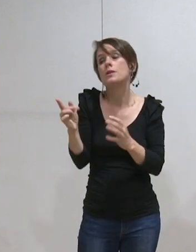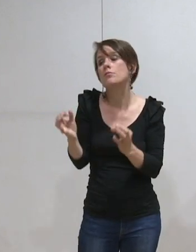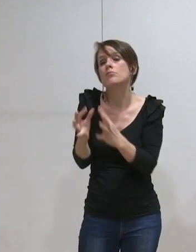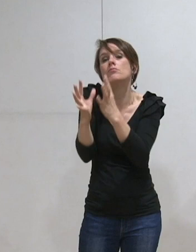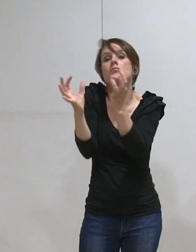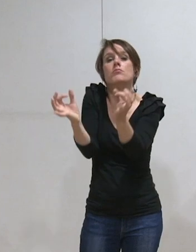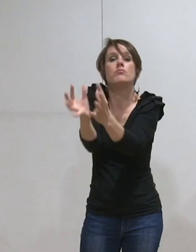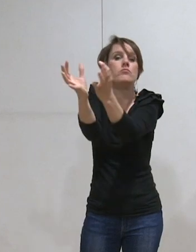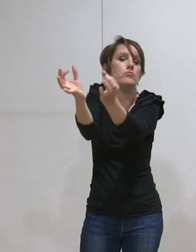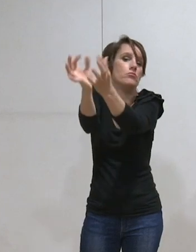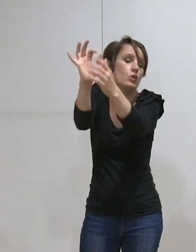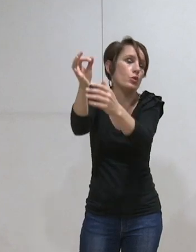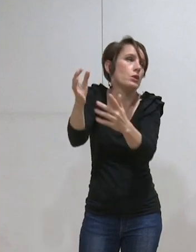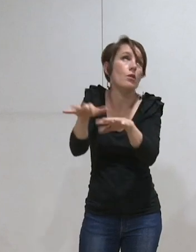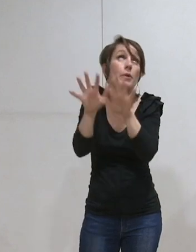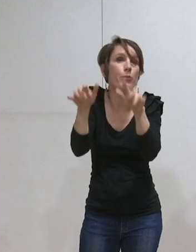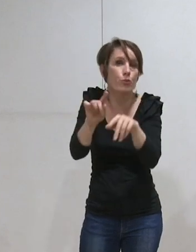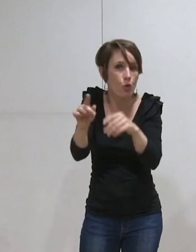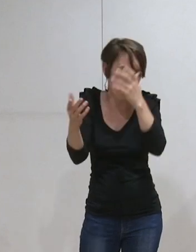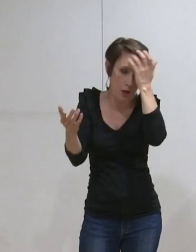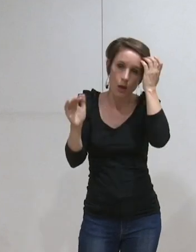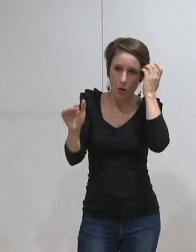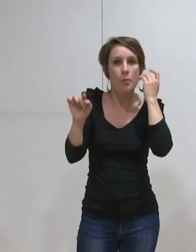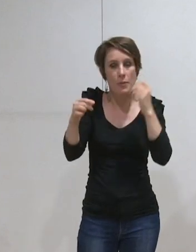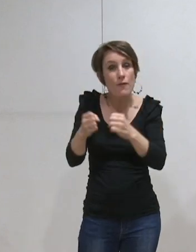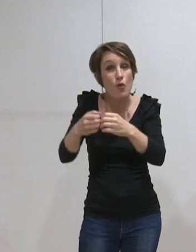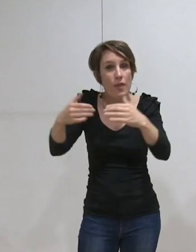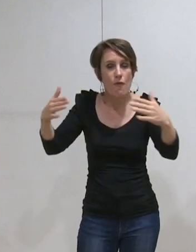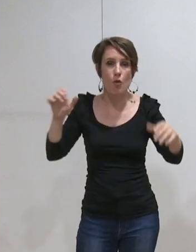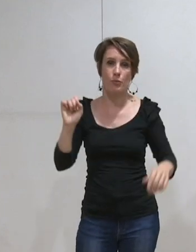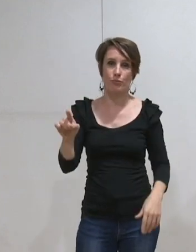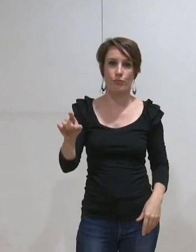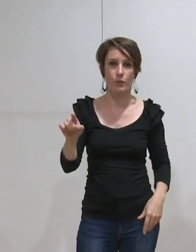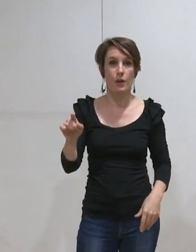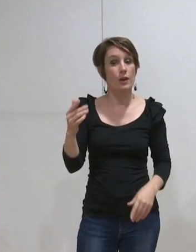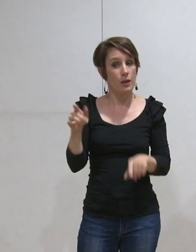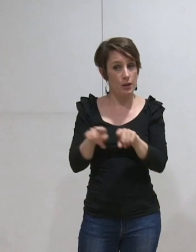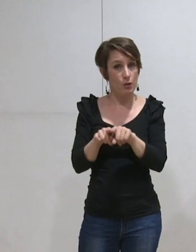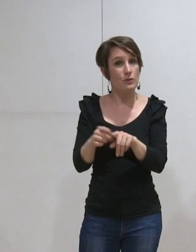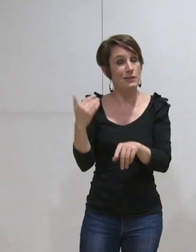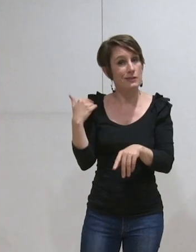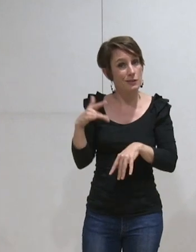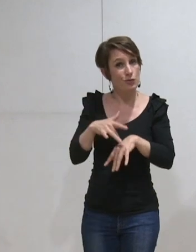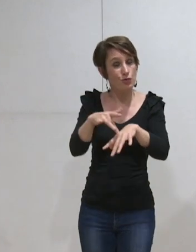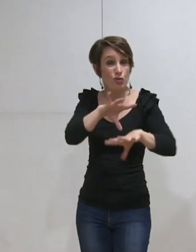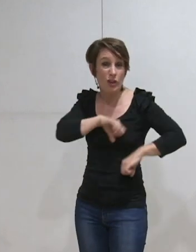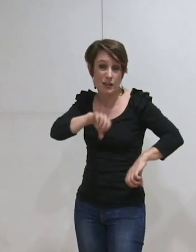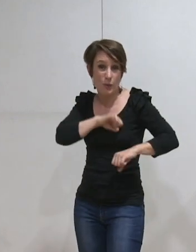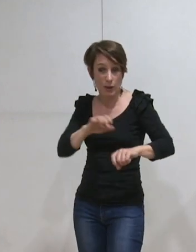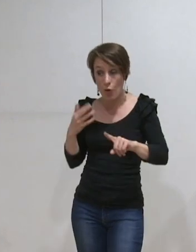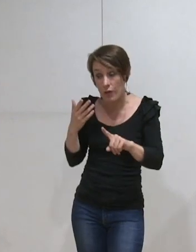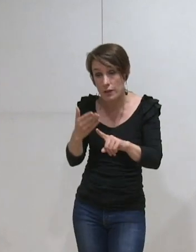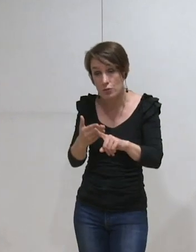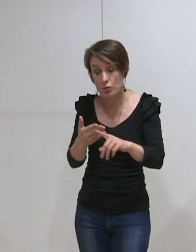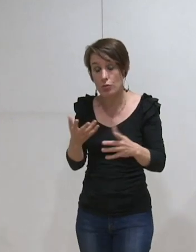masse à l'échelle des enjeux mais c'est un secteur à développer de même que il y a eu quelques expérimentations que nous avons lancé depuis que nous sommes là